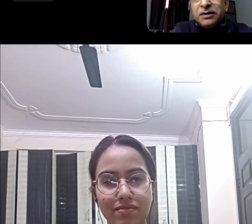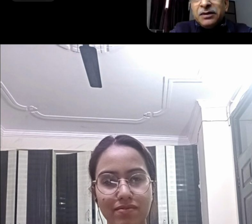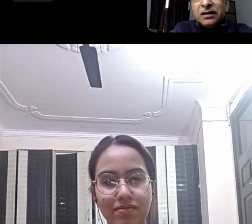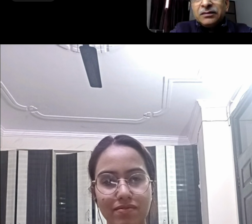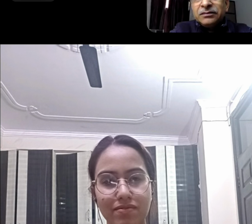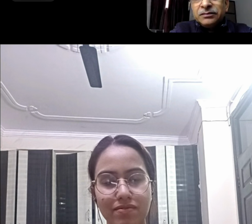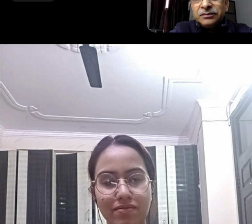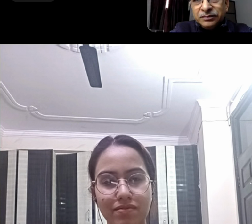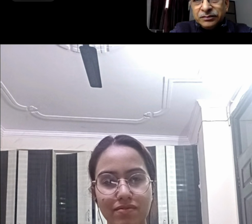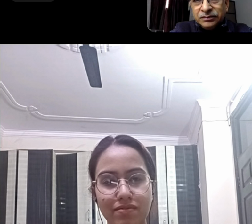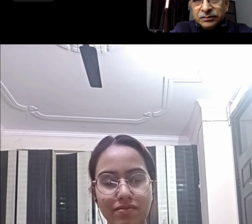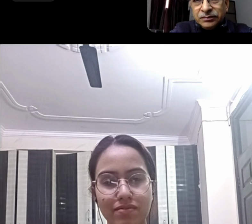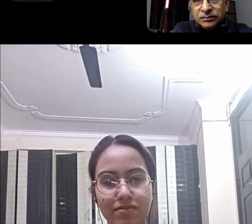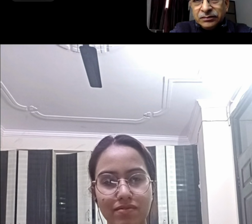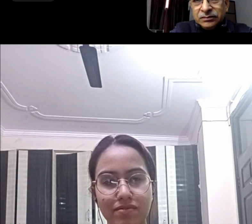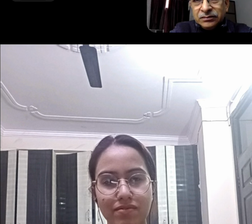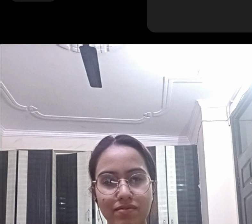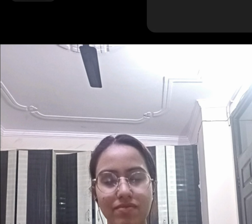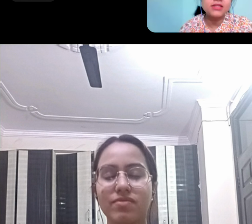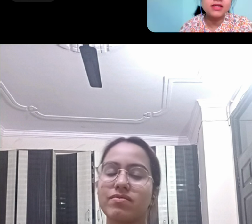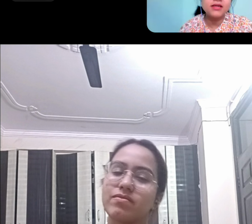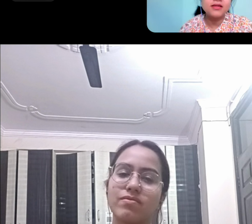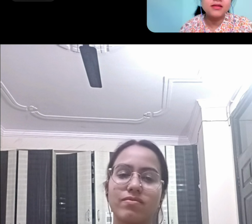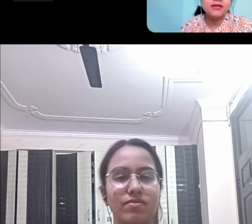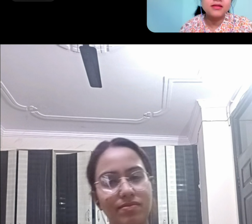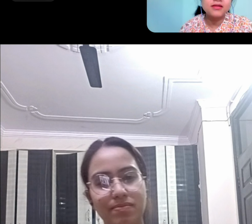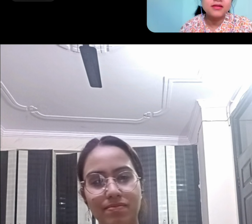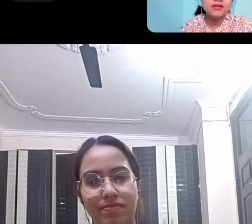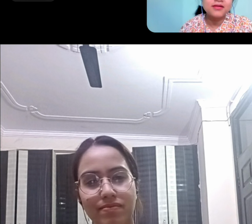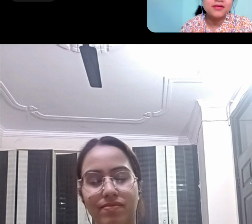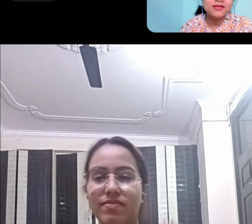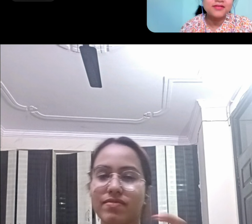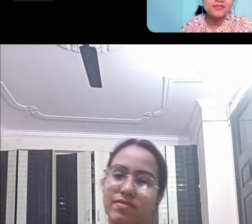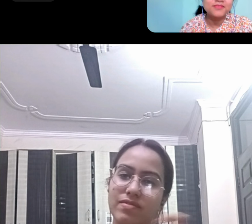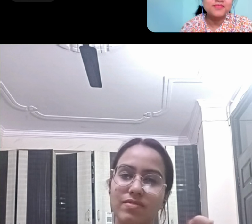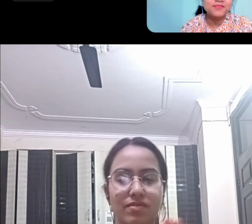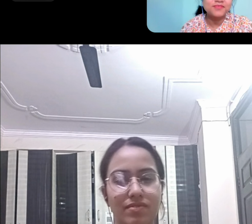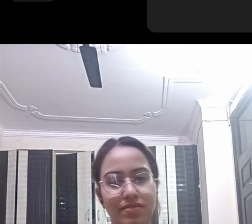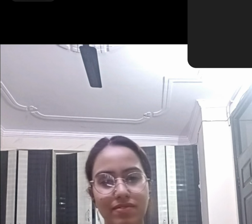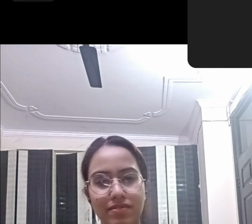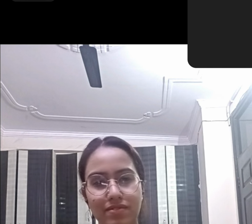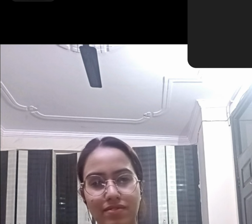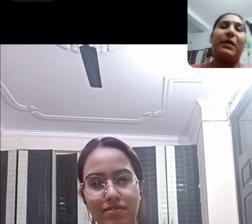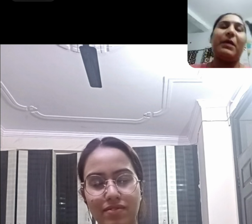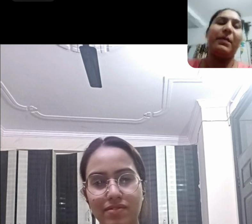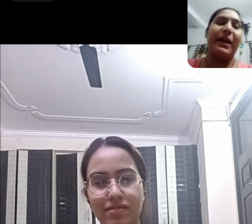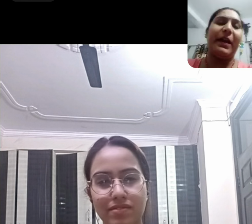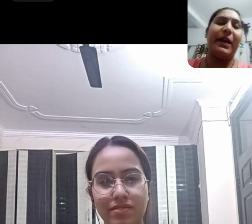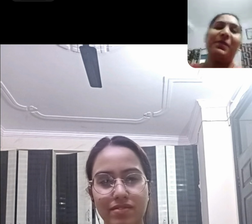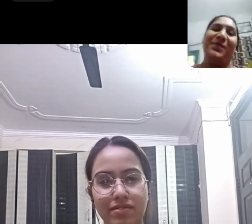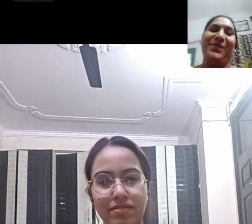अनामिका जी बता, अर्णव की मम्मा आप लीव हो सकते हैं। ओके मैम, थैंक यू मैम, ओके चलो जल्दी तैयार हो जाओ। ओके मैम बाय मैम। ओके